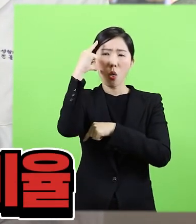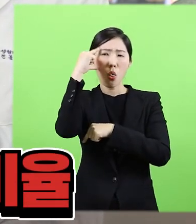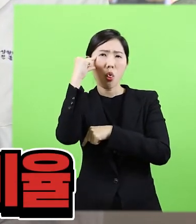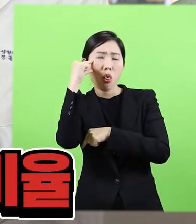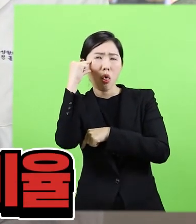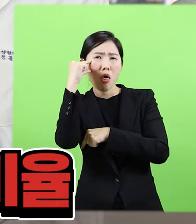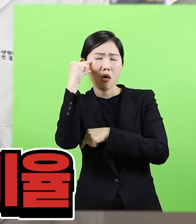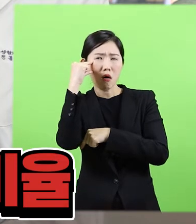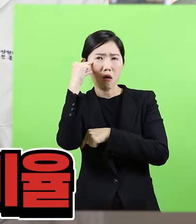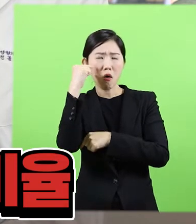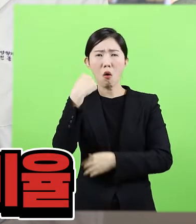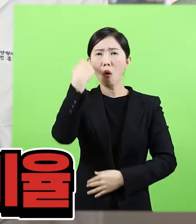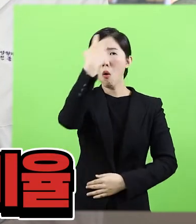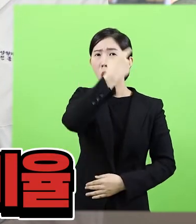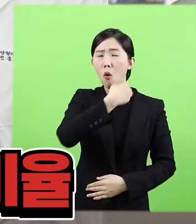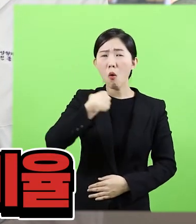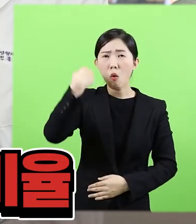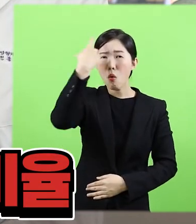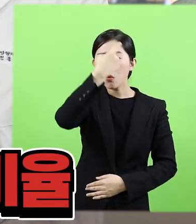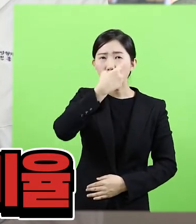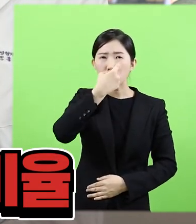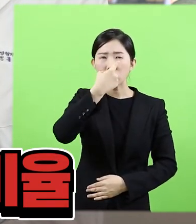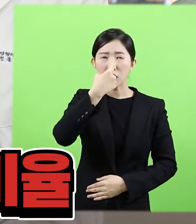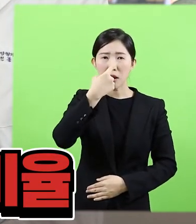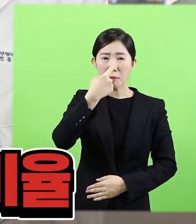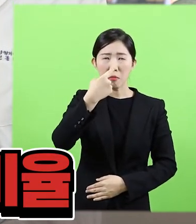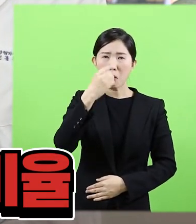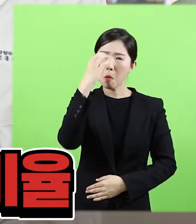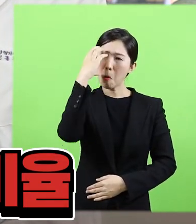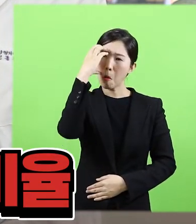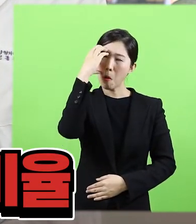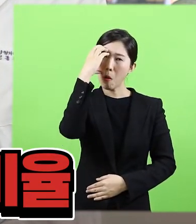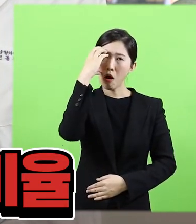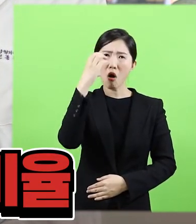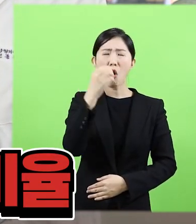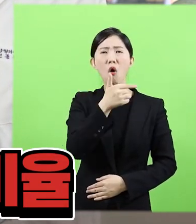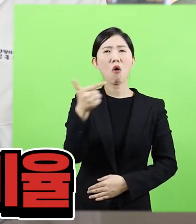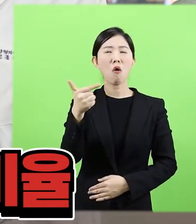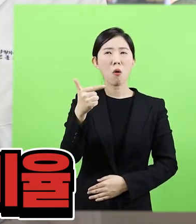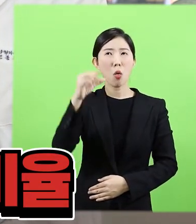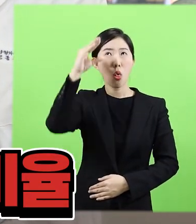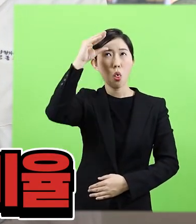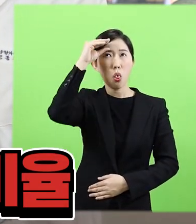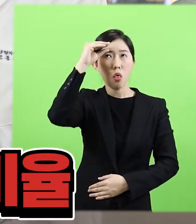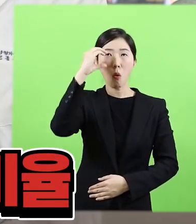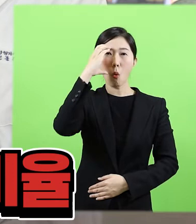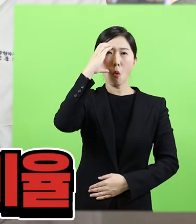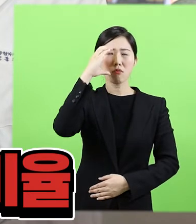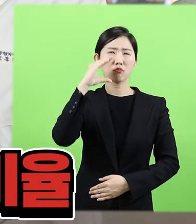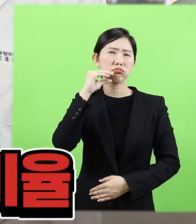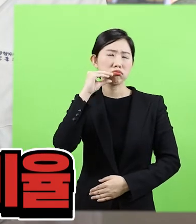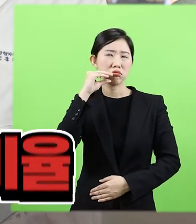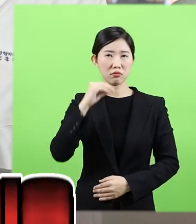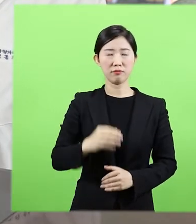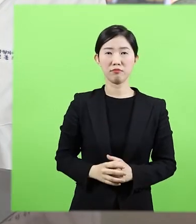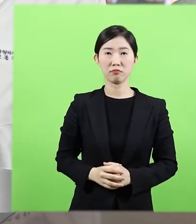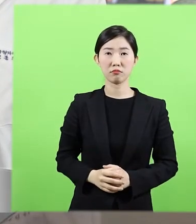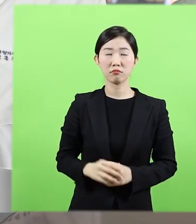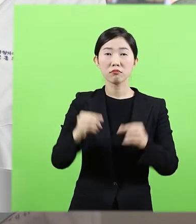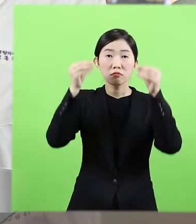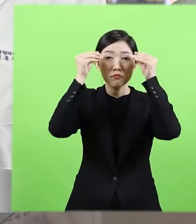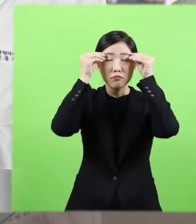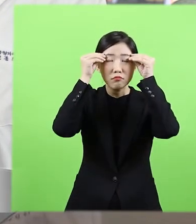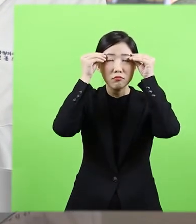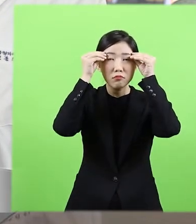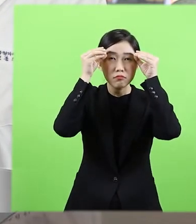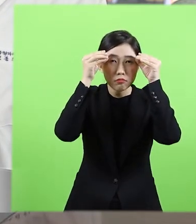길어져서 얼굴의 반가량을 이 중안면이 차지하기 때문에 얼굴 비율이 깨진 상태입니다.